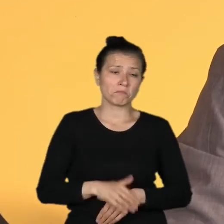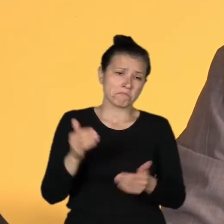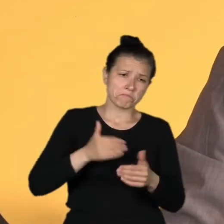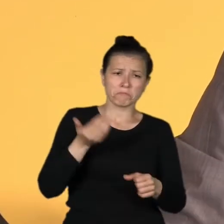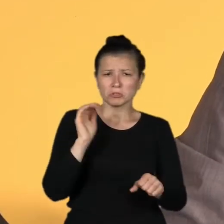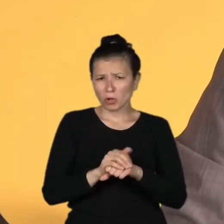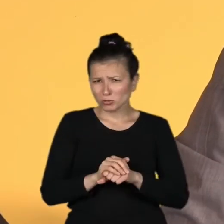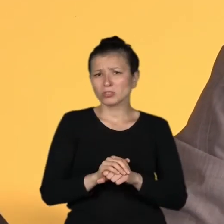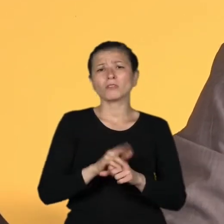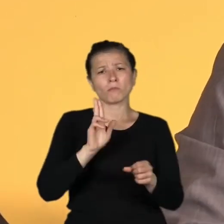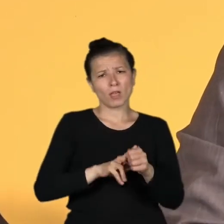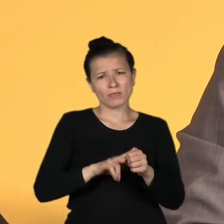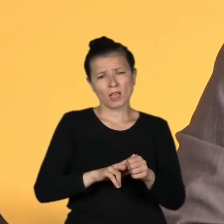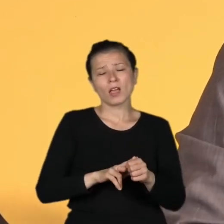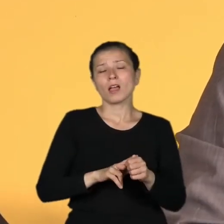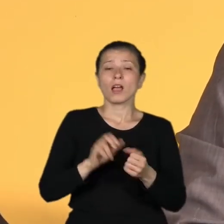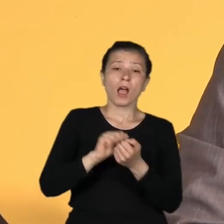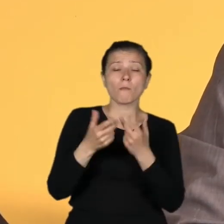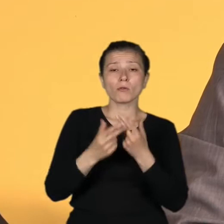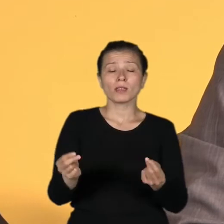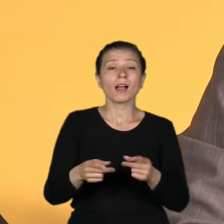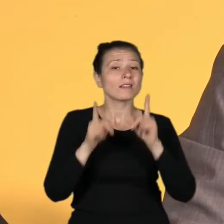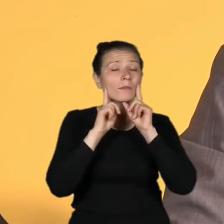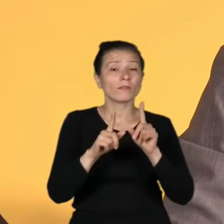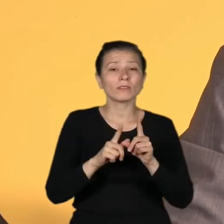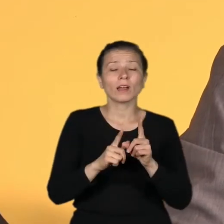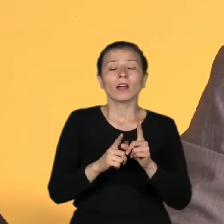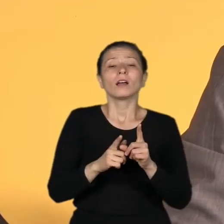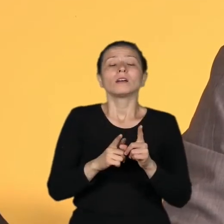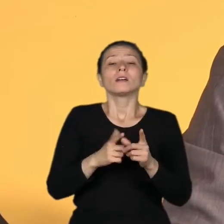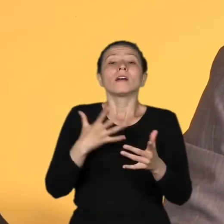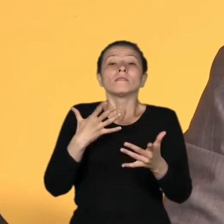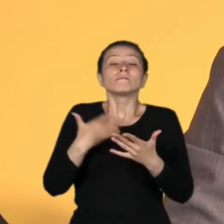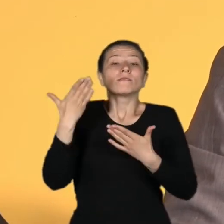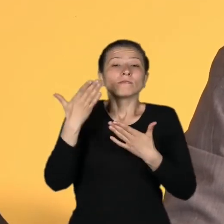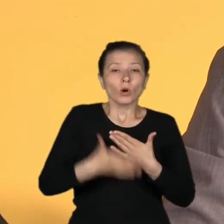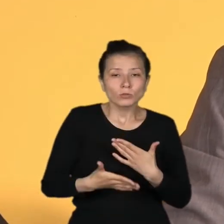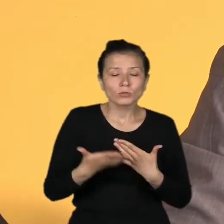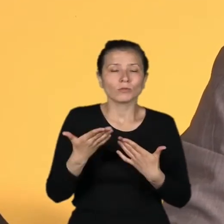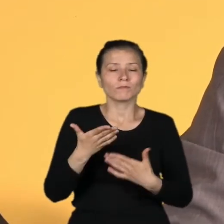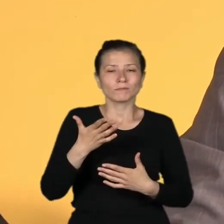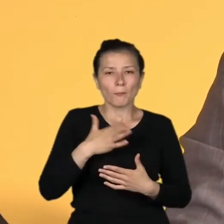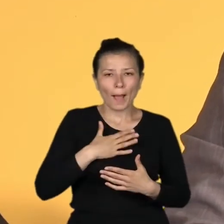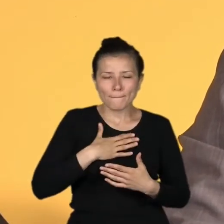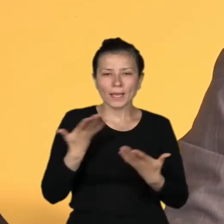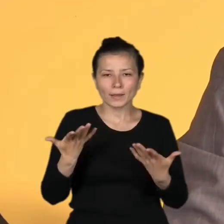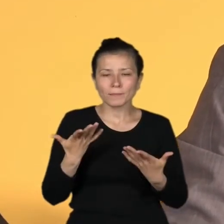się zgadzać z tą datą albo nie, ale tak naprawdę jest to w końcu jakiś punkt, który pokazuje, że Rybnicki Okręg Węglowy,